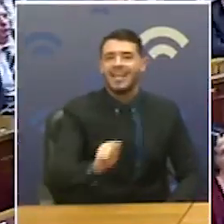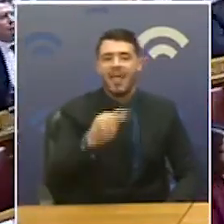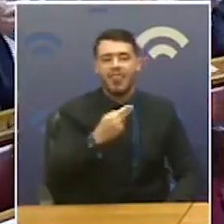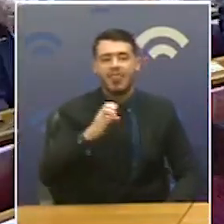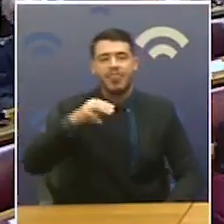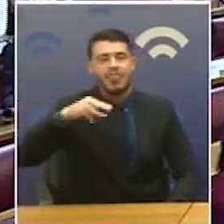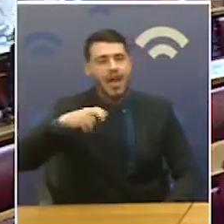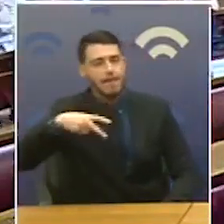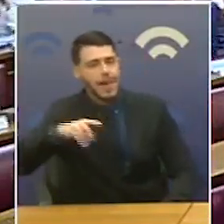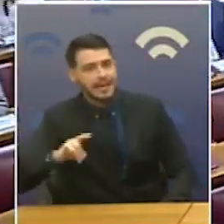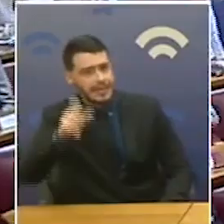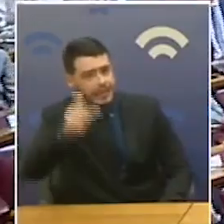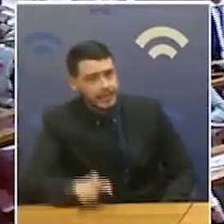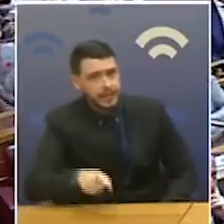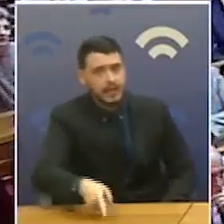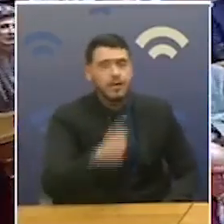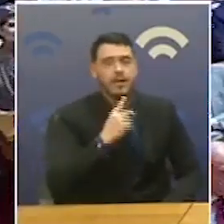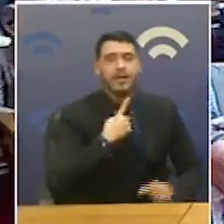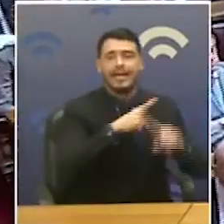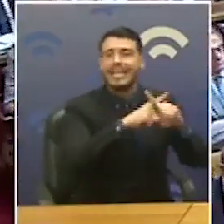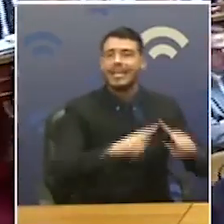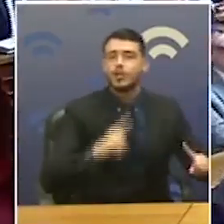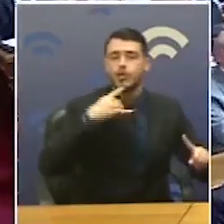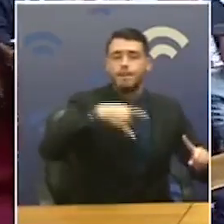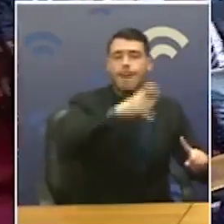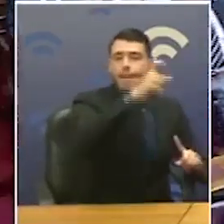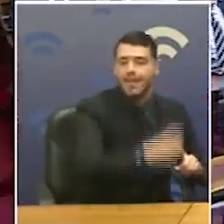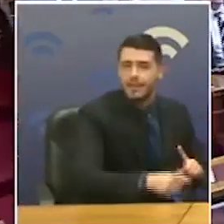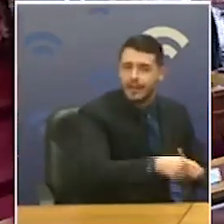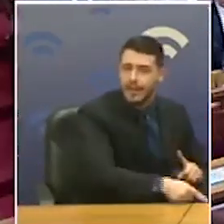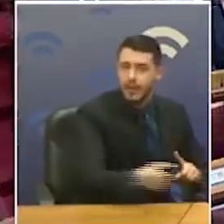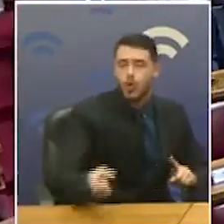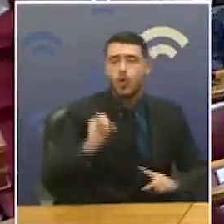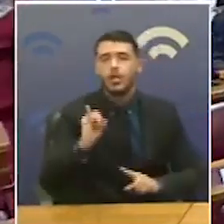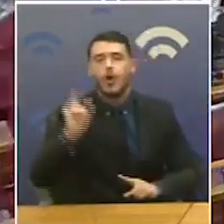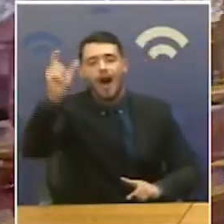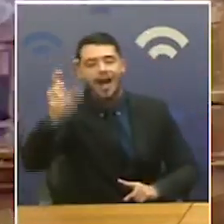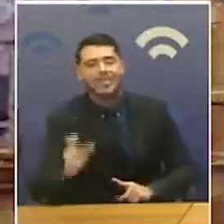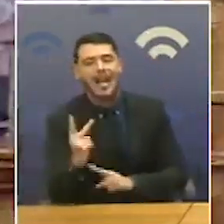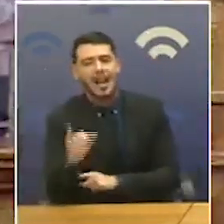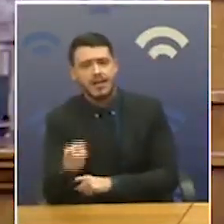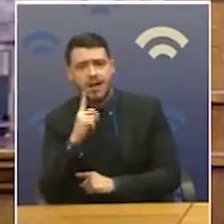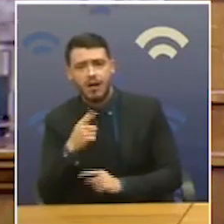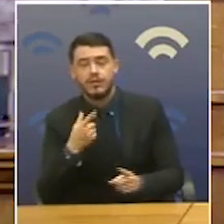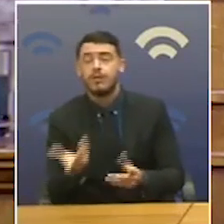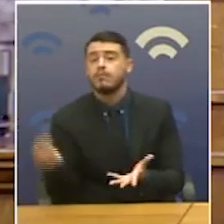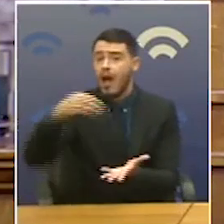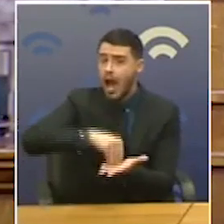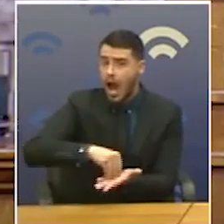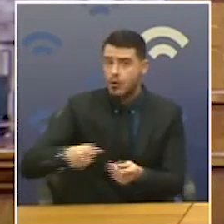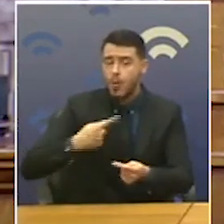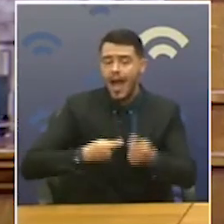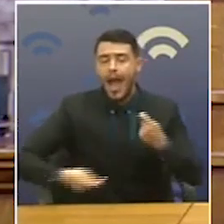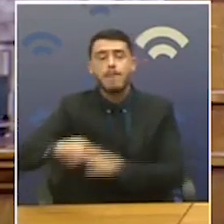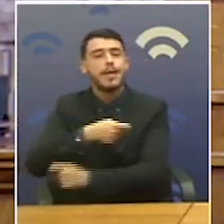Νικόλαος Νεγροπόντε, Χρήστος Παπαδημητρίου, Ιωάννης Ταρνανάς. Ενώ την καινοτομία και την επιχειρηματικότητα θα πρεσβεύουν